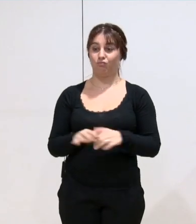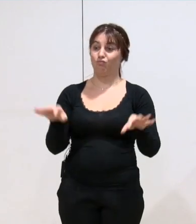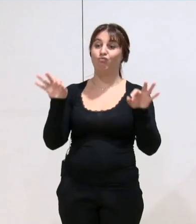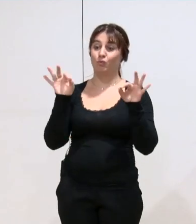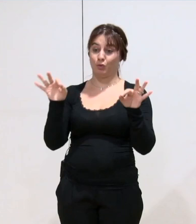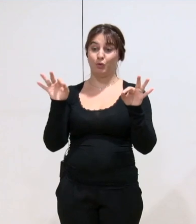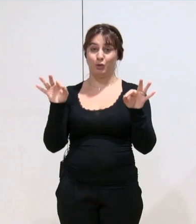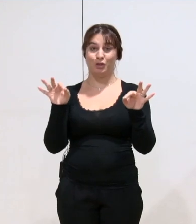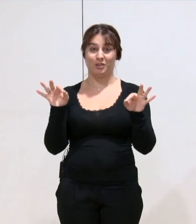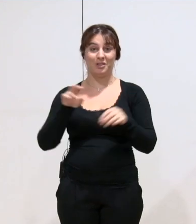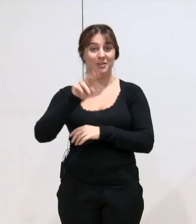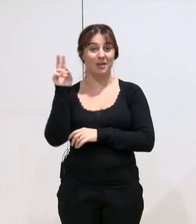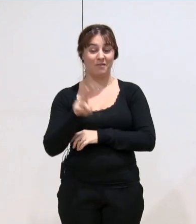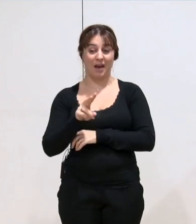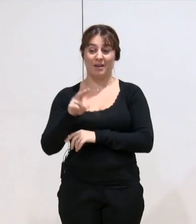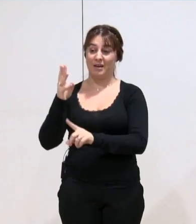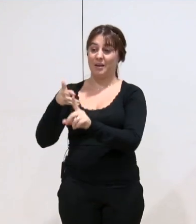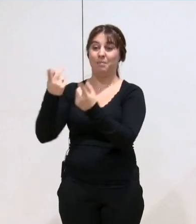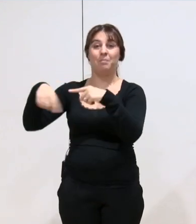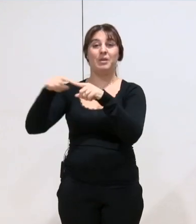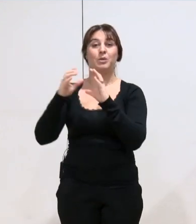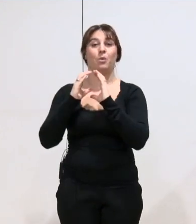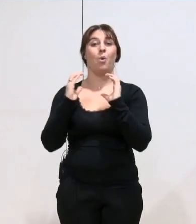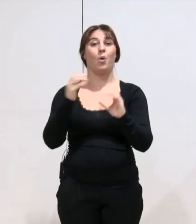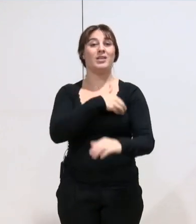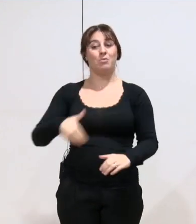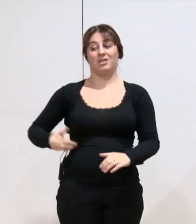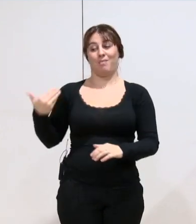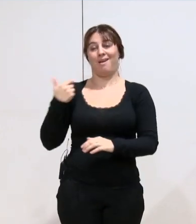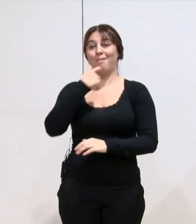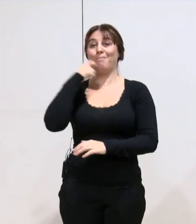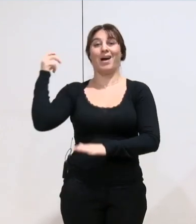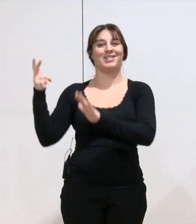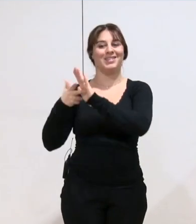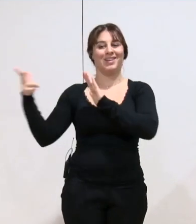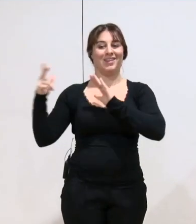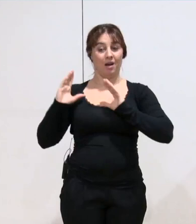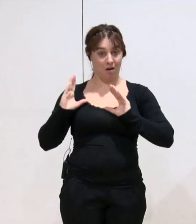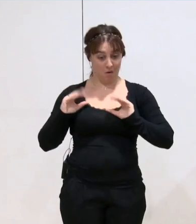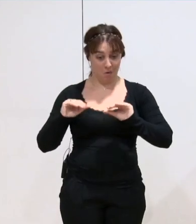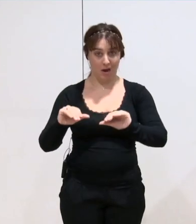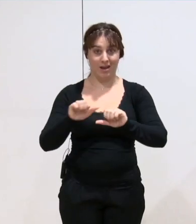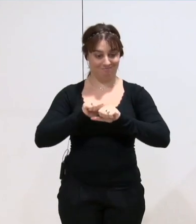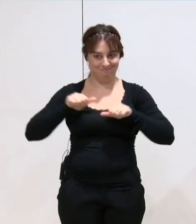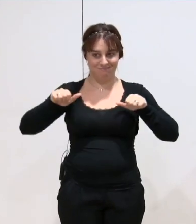Effectivement, il faut souligner donc la mission votée en conseil municipal de mars donc est mise en place et